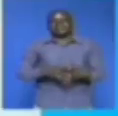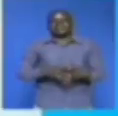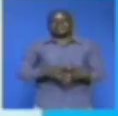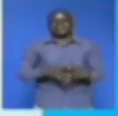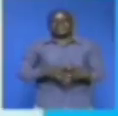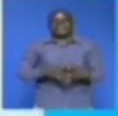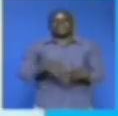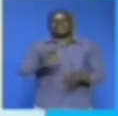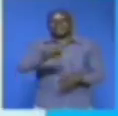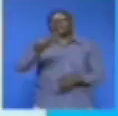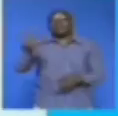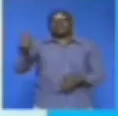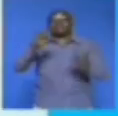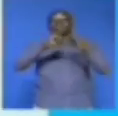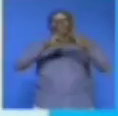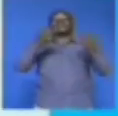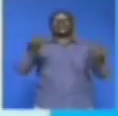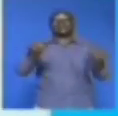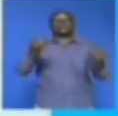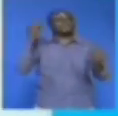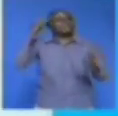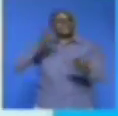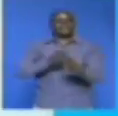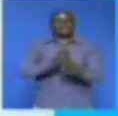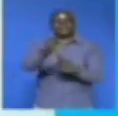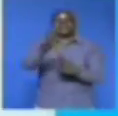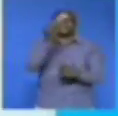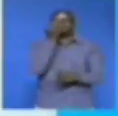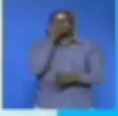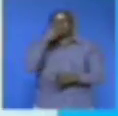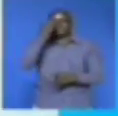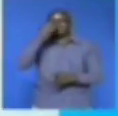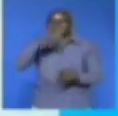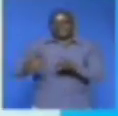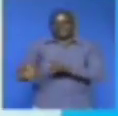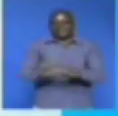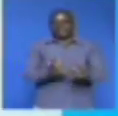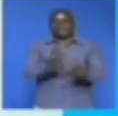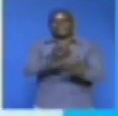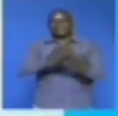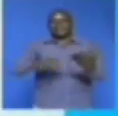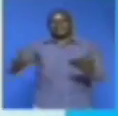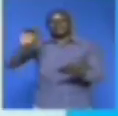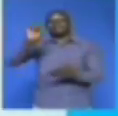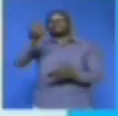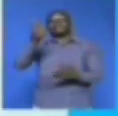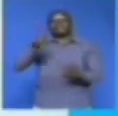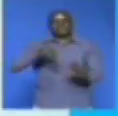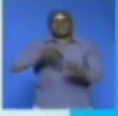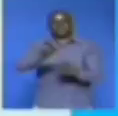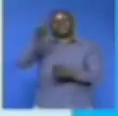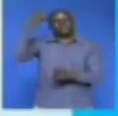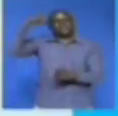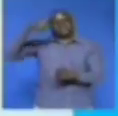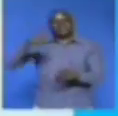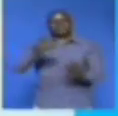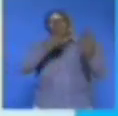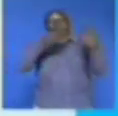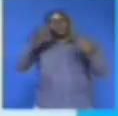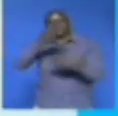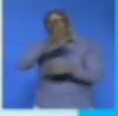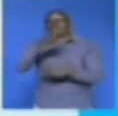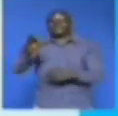Autre point de l'actualité, la filière carité fait partie des 10 filières porteuses au Burkina Faso. Il est question